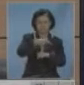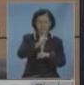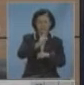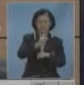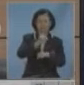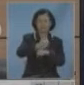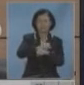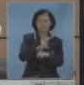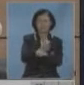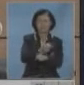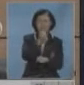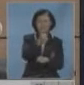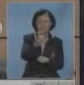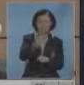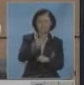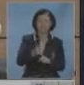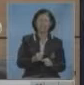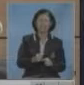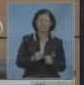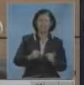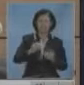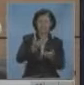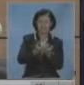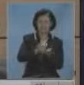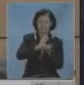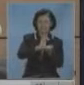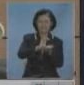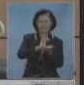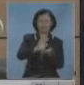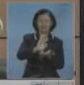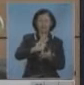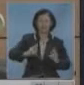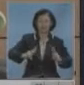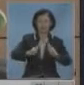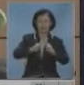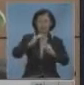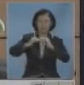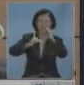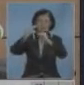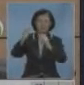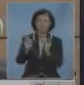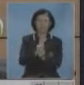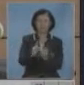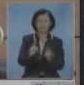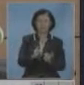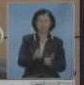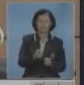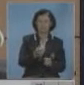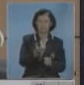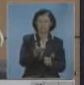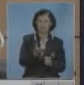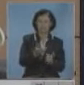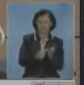านประธานที่เคารพครับในงบประมาณของกระทรวงการพัฒนาสังคมและความมั่นคงของมนุษย์ผมขอสงวนความเห็น